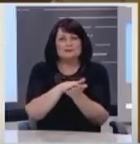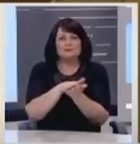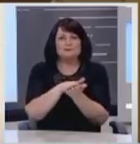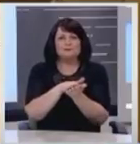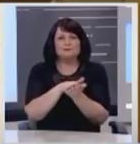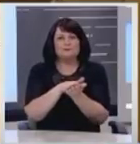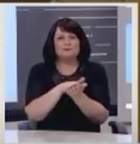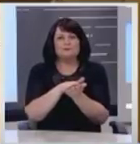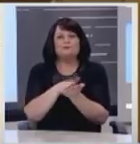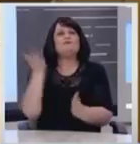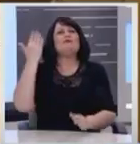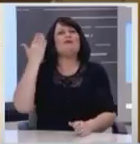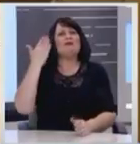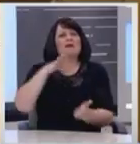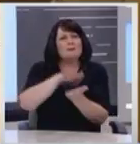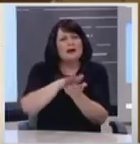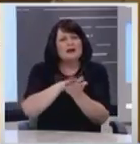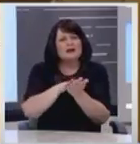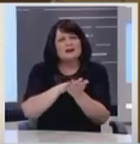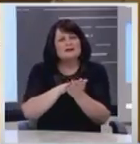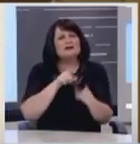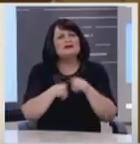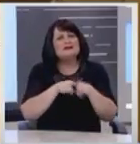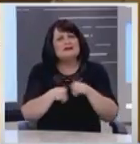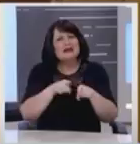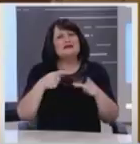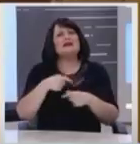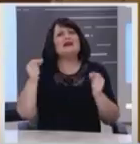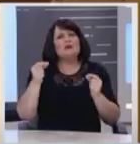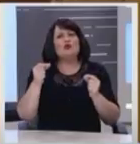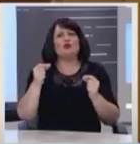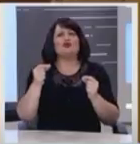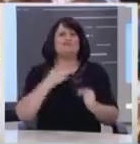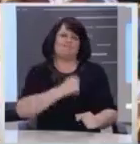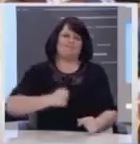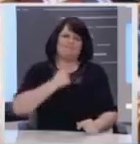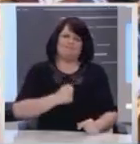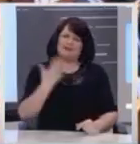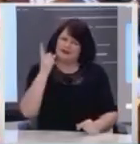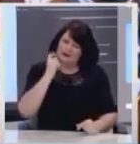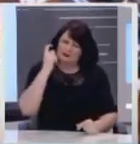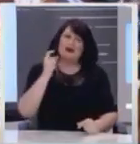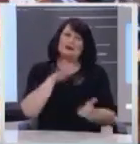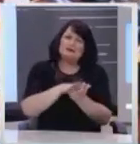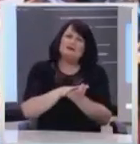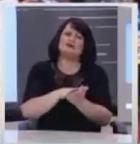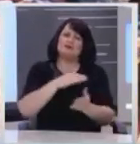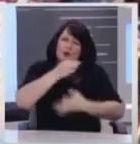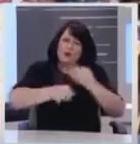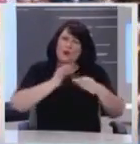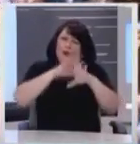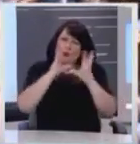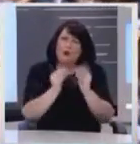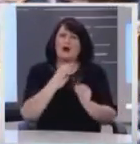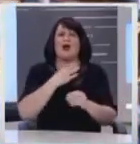των μαρτύρων εκείνων όλων όσων είχαν σχέση με την Κυπριακή τραγωδία είναι ένα πλούσιο